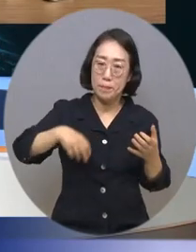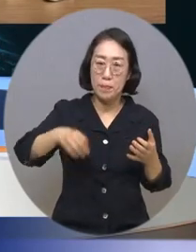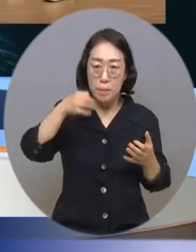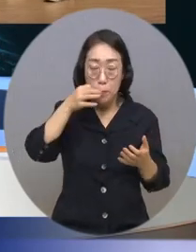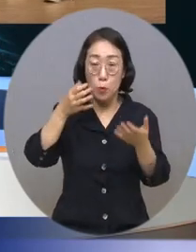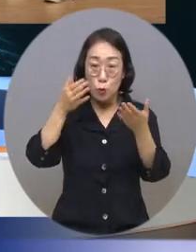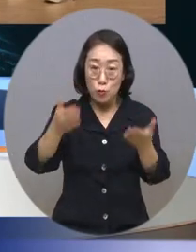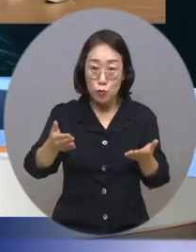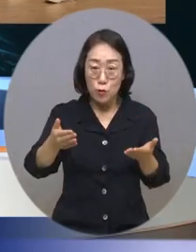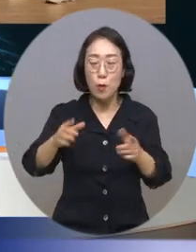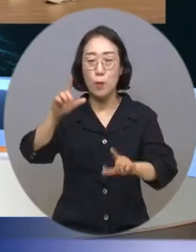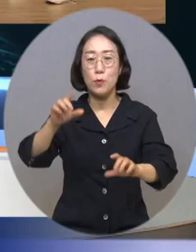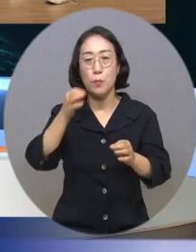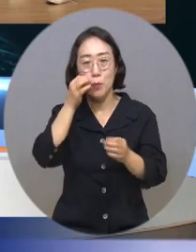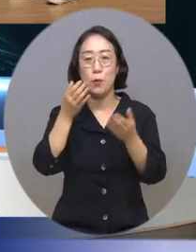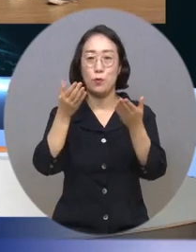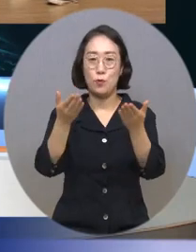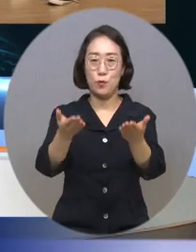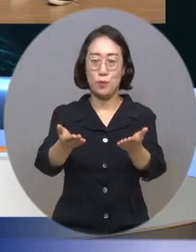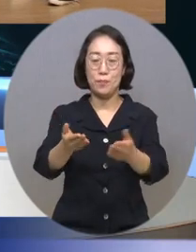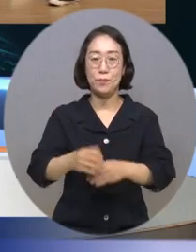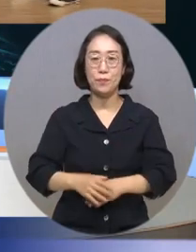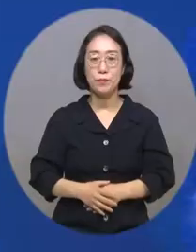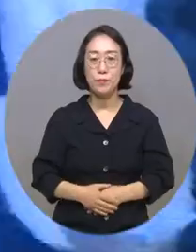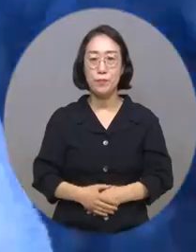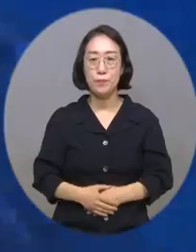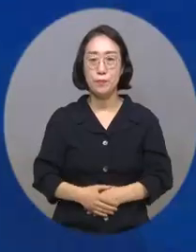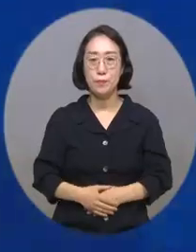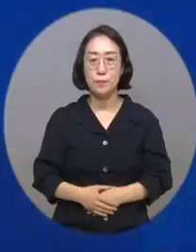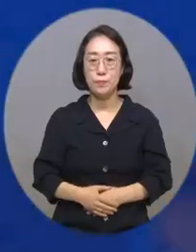있어 박성용 기자가 만나봤습니다.